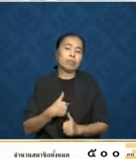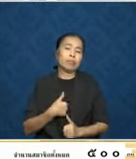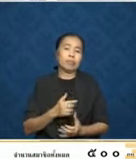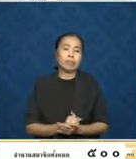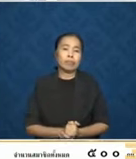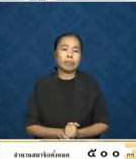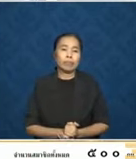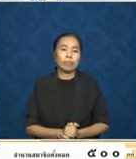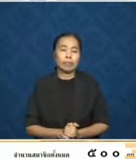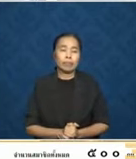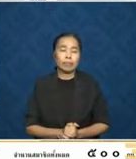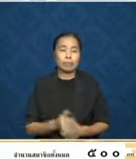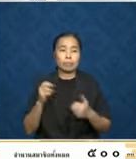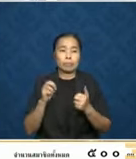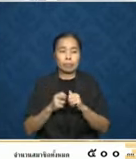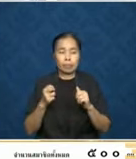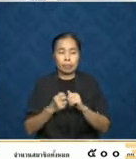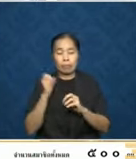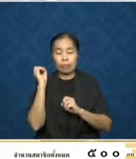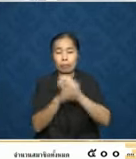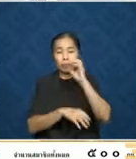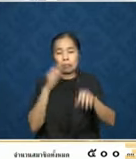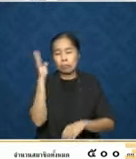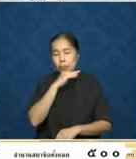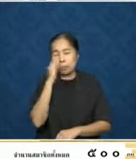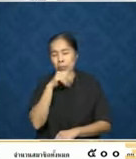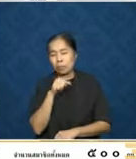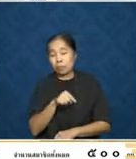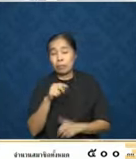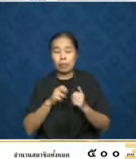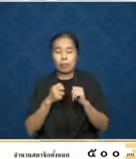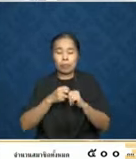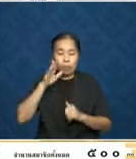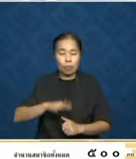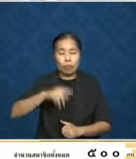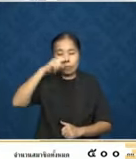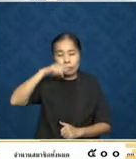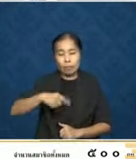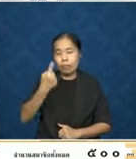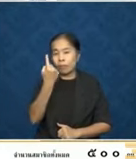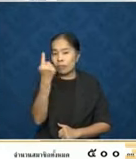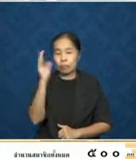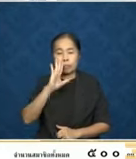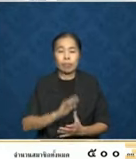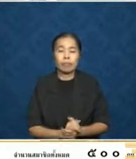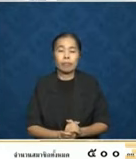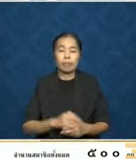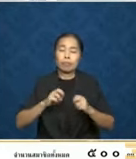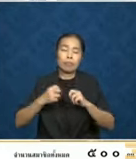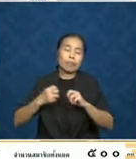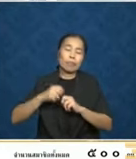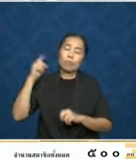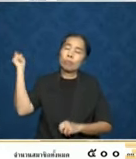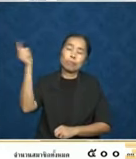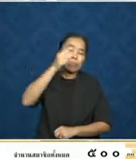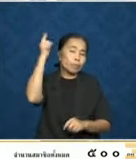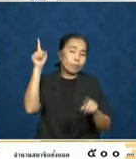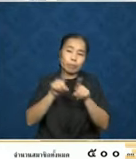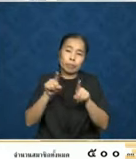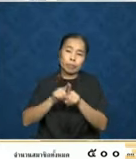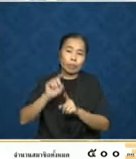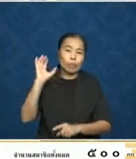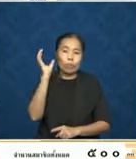ประธานอย่างนี้ครับว่าปัญหาขยะเนี่ยเป็นปัญหาไม่ใช่เฉพาะในประเทศไทยครับท่านประธานเป็นปัญหาทั่วโลกครับ